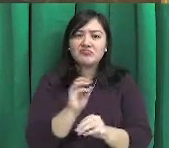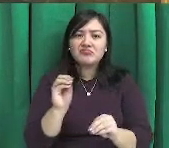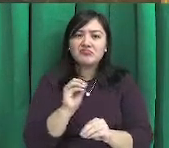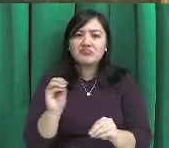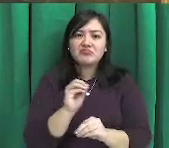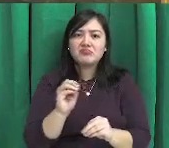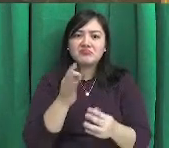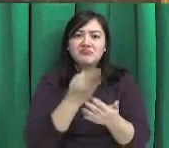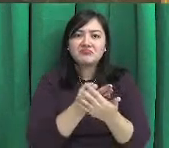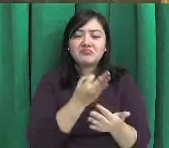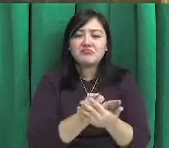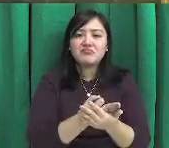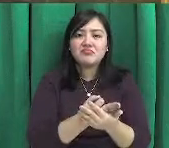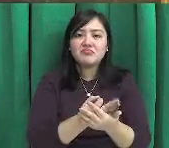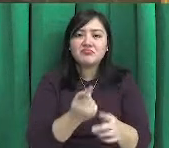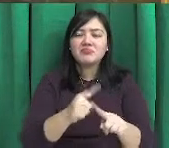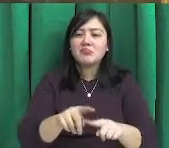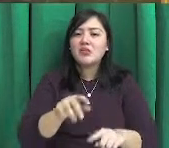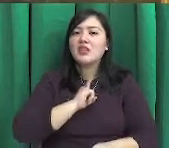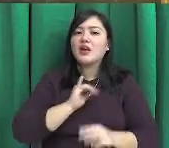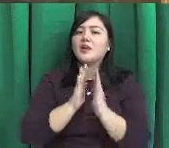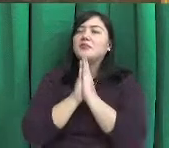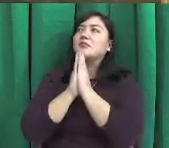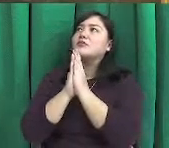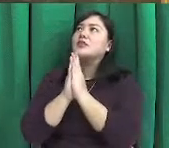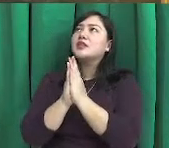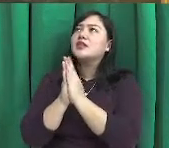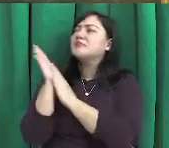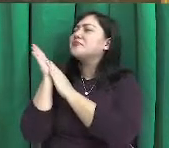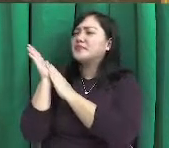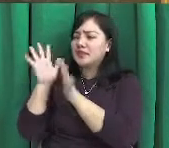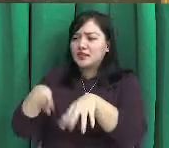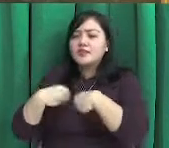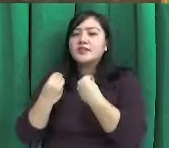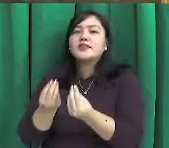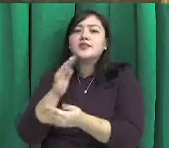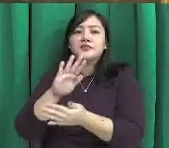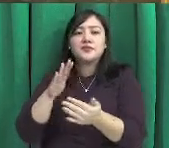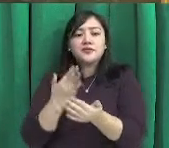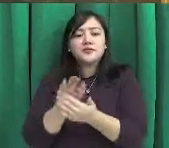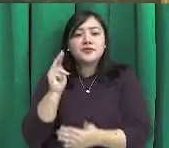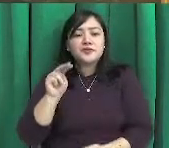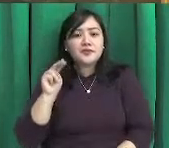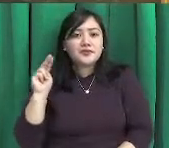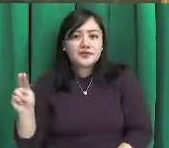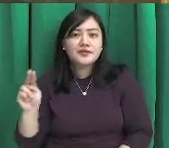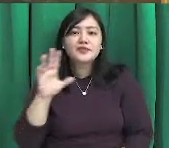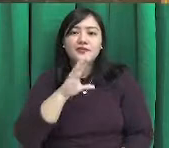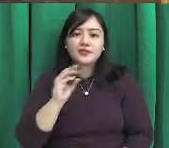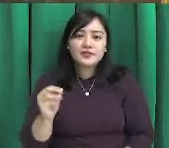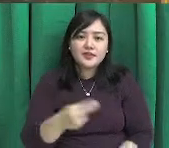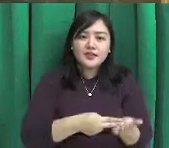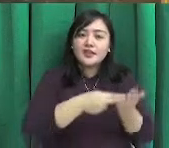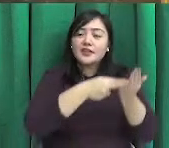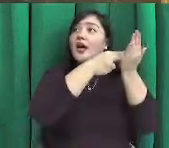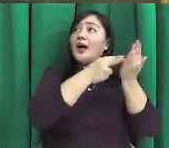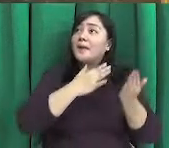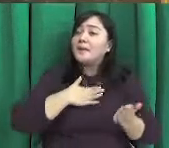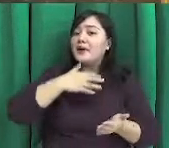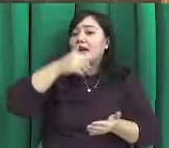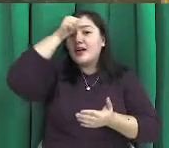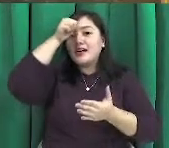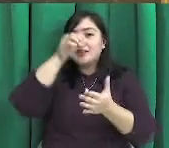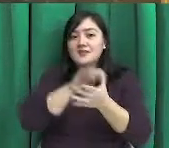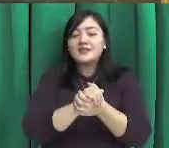po, i-sustain kami ng Panginoon, provide all the our needs, at tulungan niya ang mister ko. Kasi marami